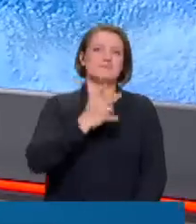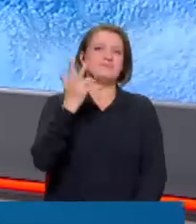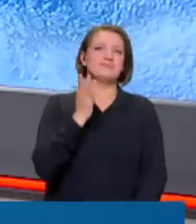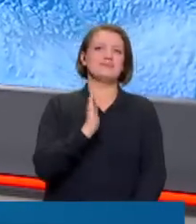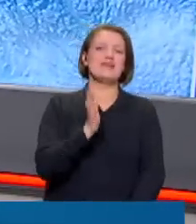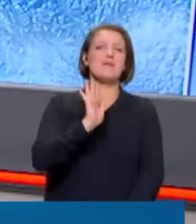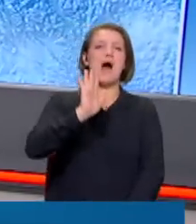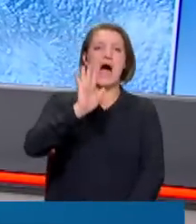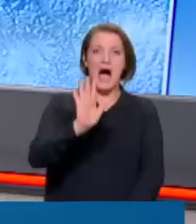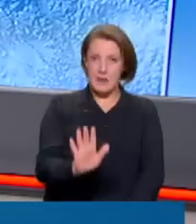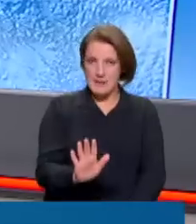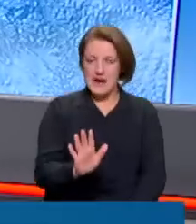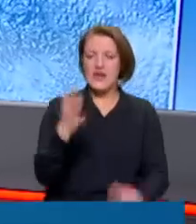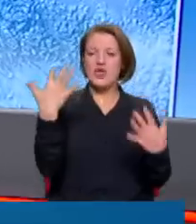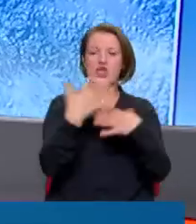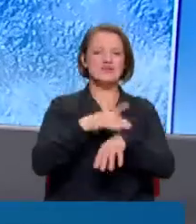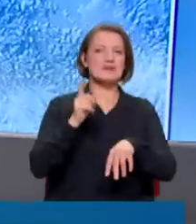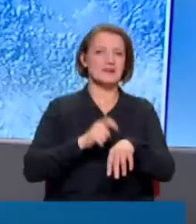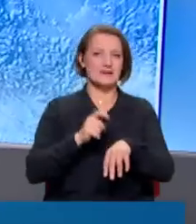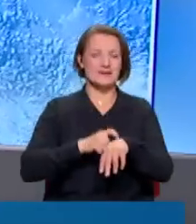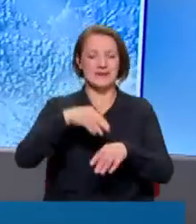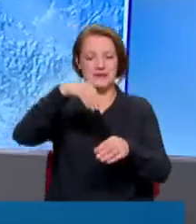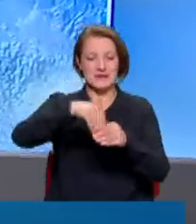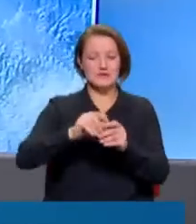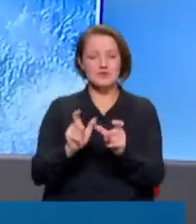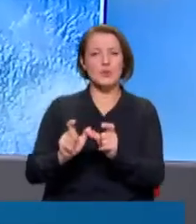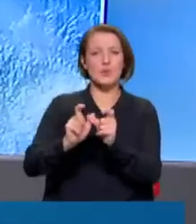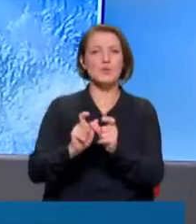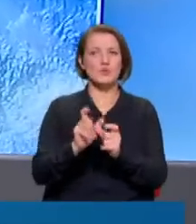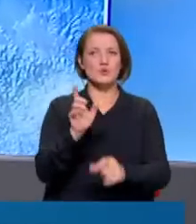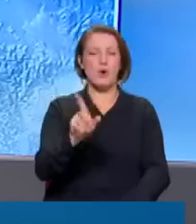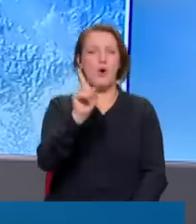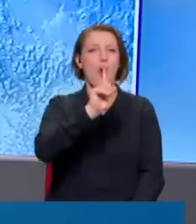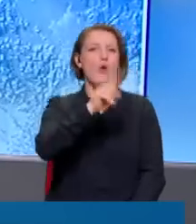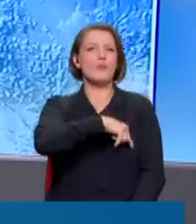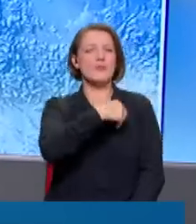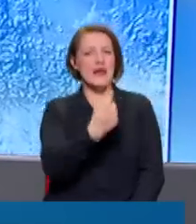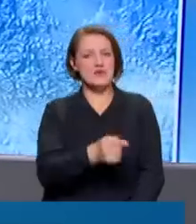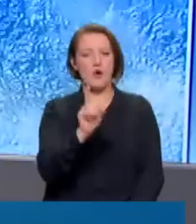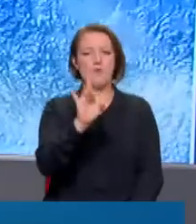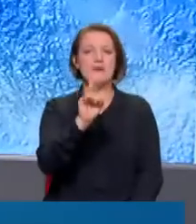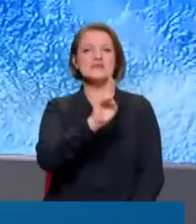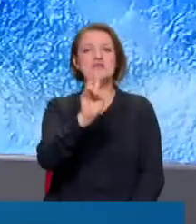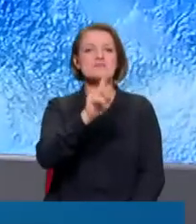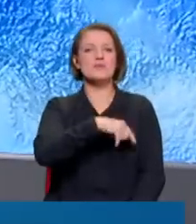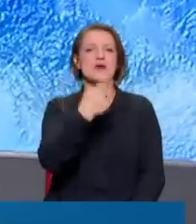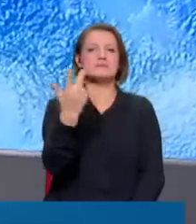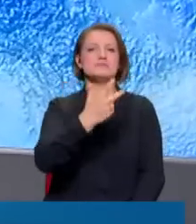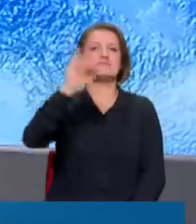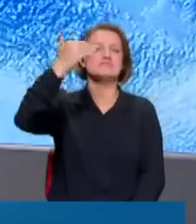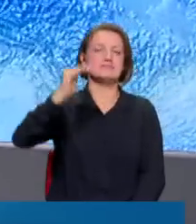ediyor ama Gece saatlerinde iç ve Doğu kesimlerde hava sıcaklığı 10 derece 15 derece 20 derece birden